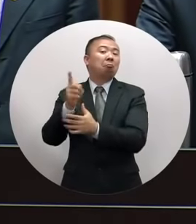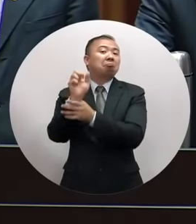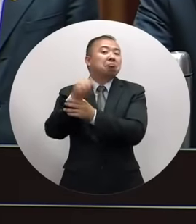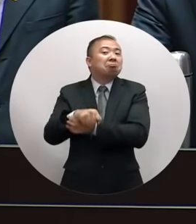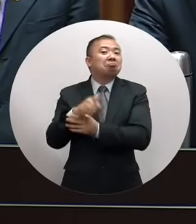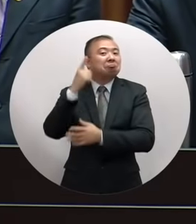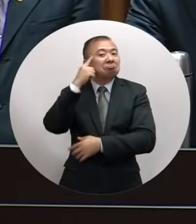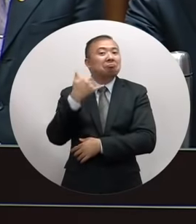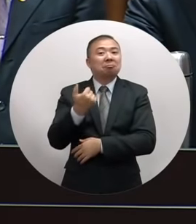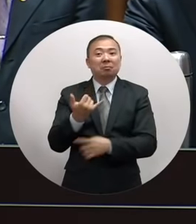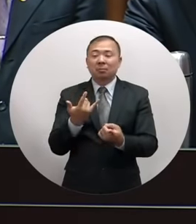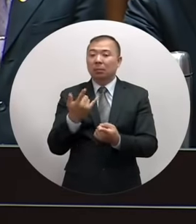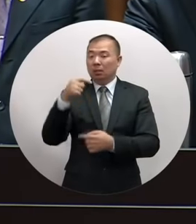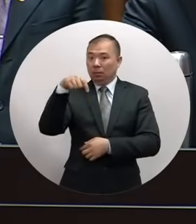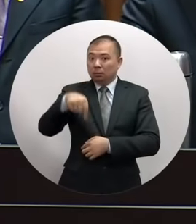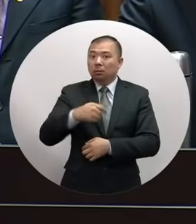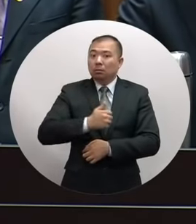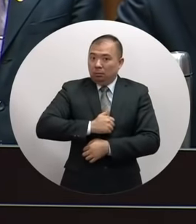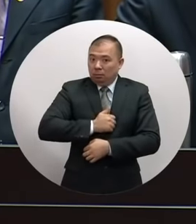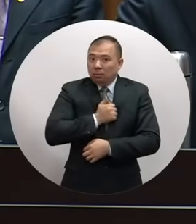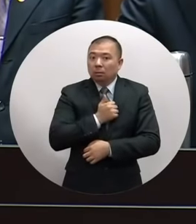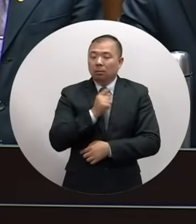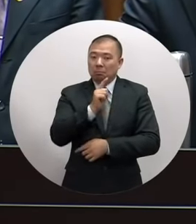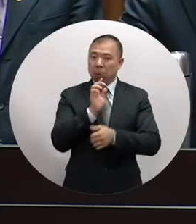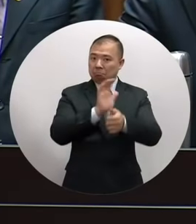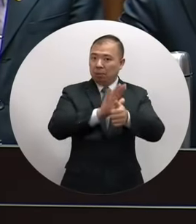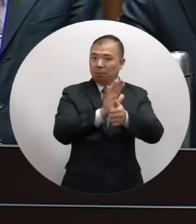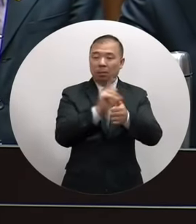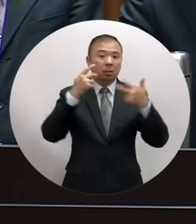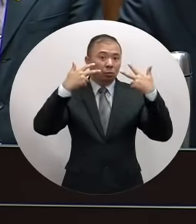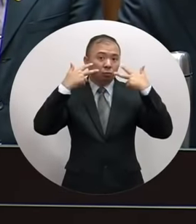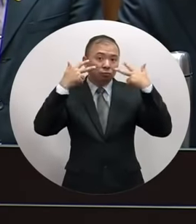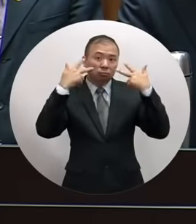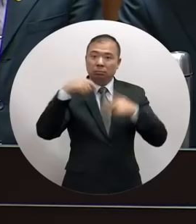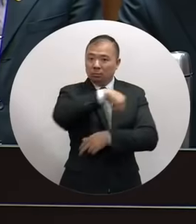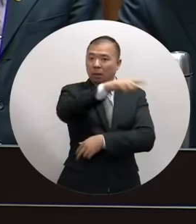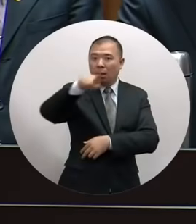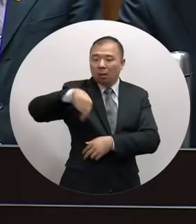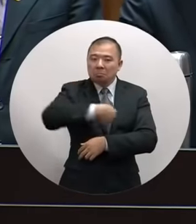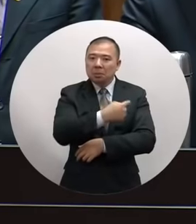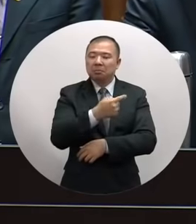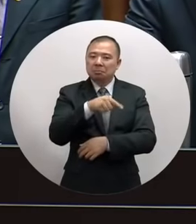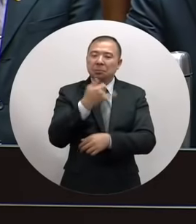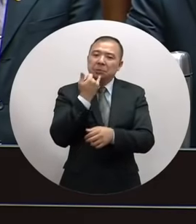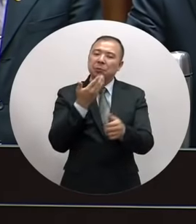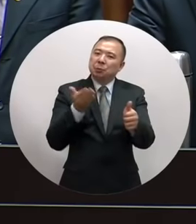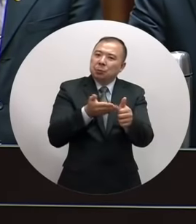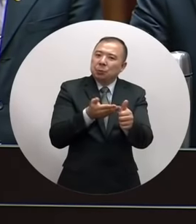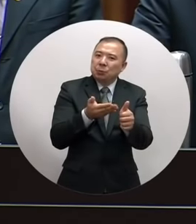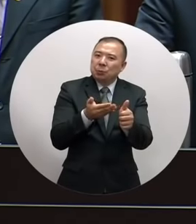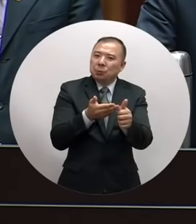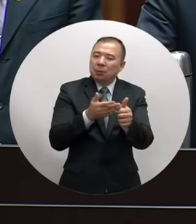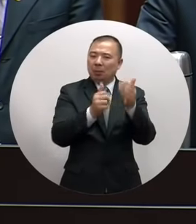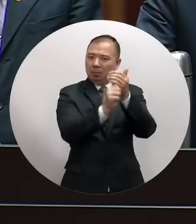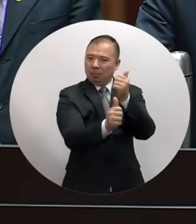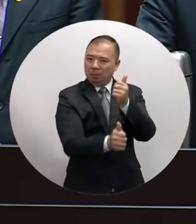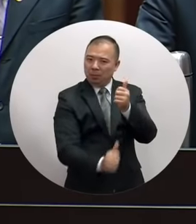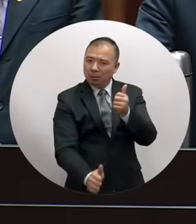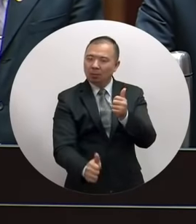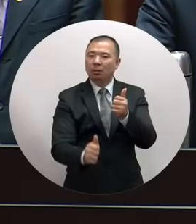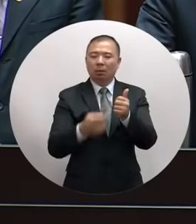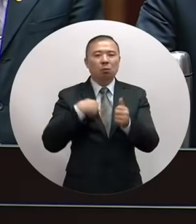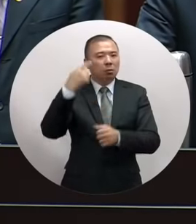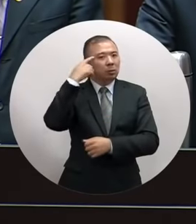因为这样是不是真的对原住民好，是不是真的对下一代的原住民，这叫尊重，